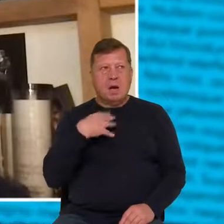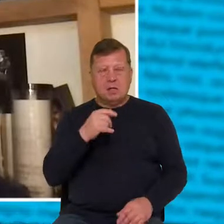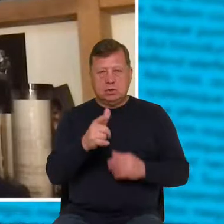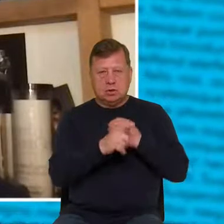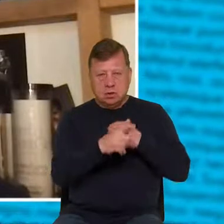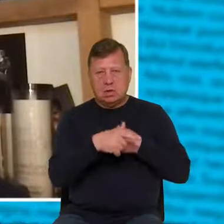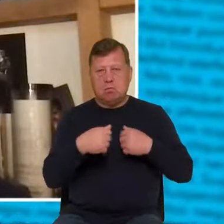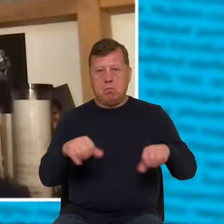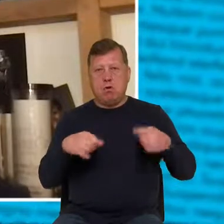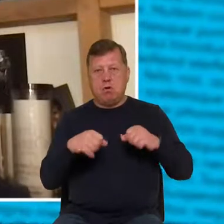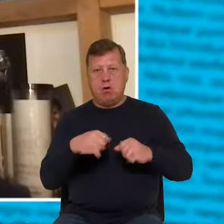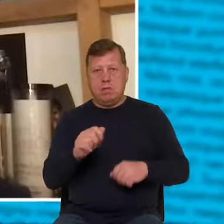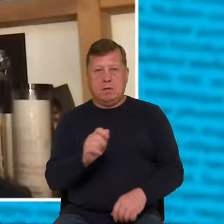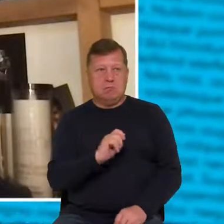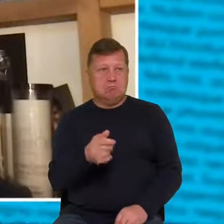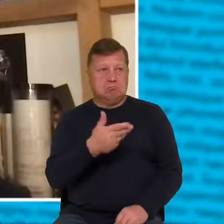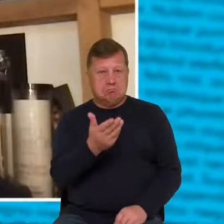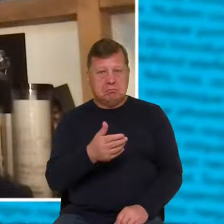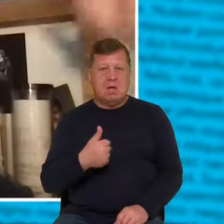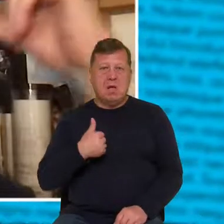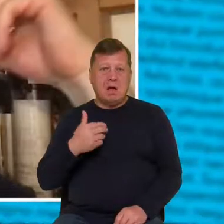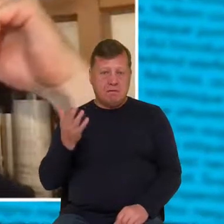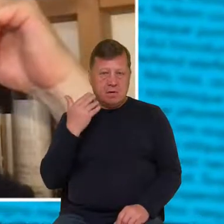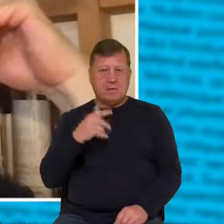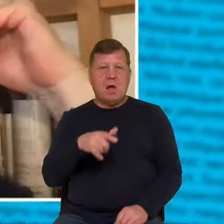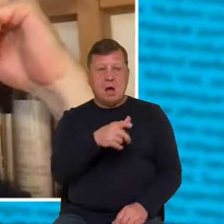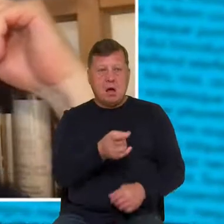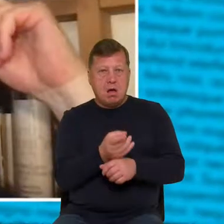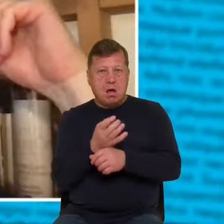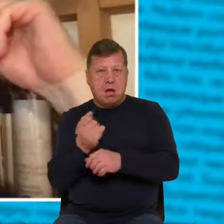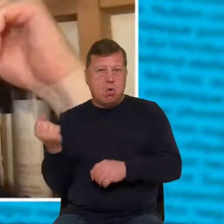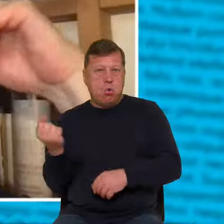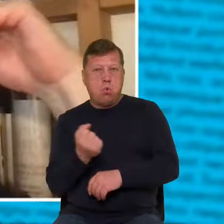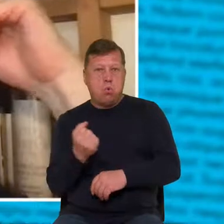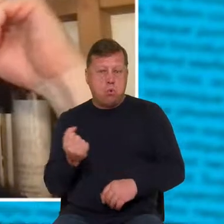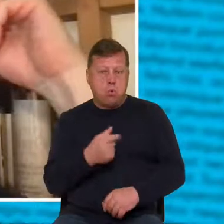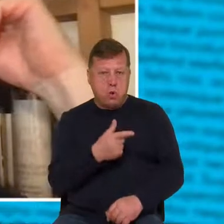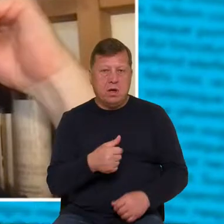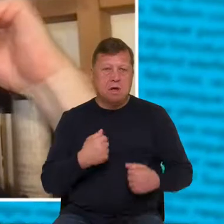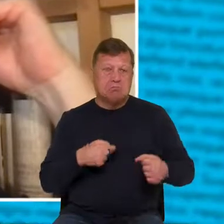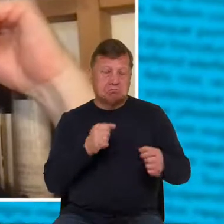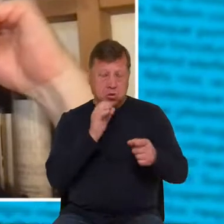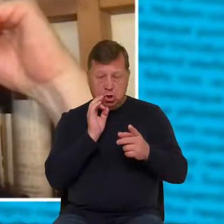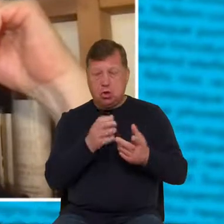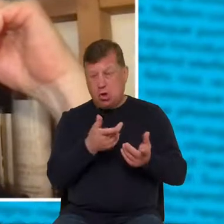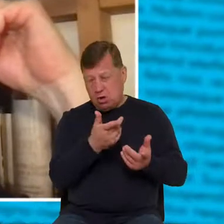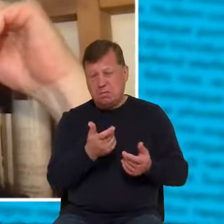również jeździłem na motocyklu, wiem jak jeździć motocyklem. Rami jeździ szybko, jest dobrym motocyklistą.